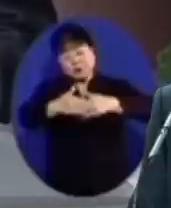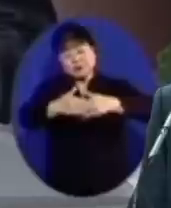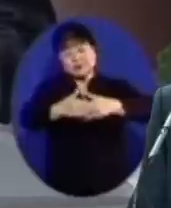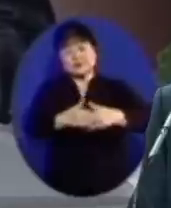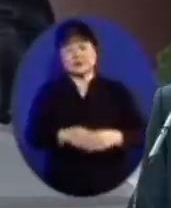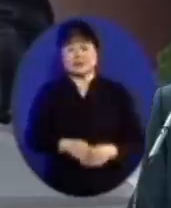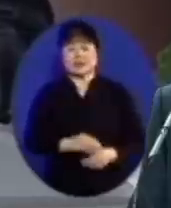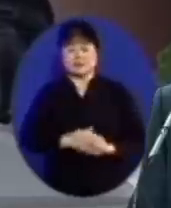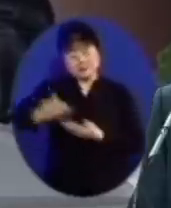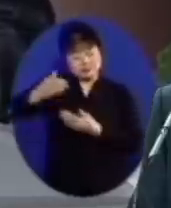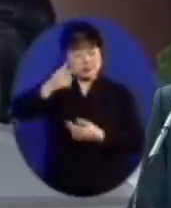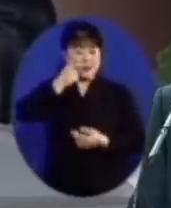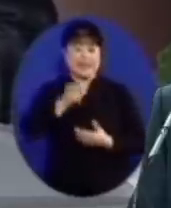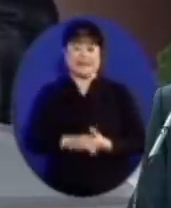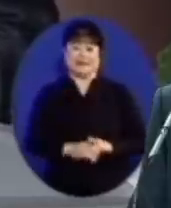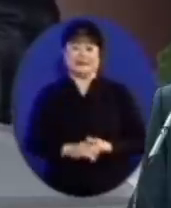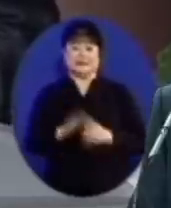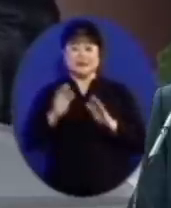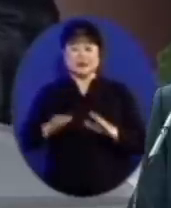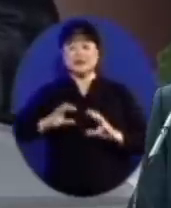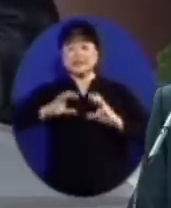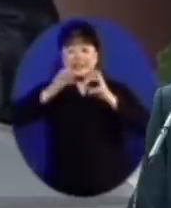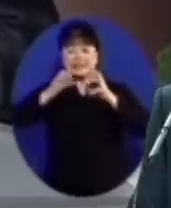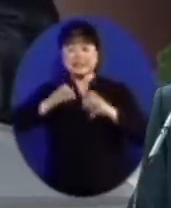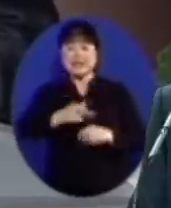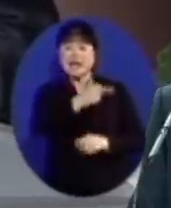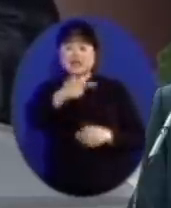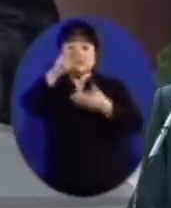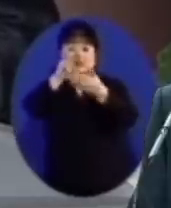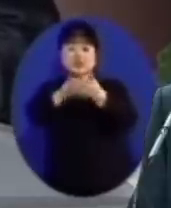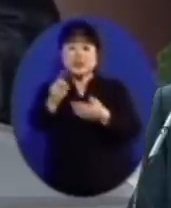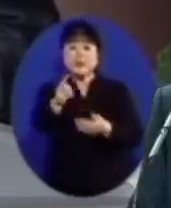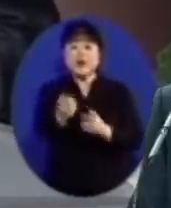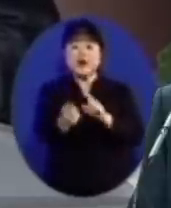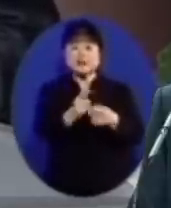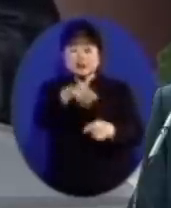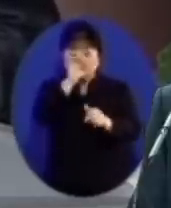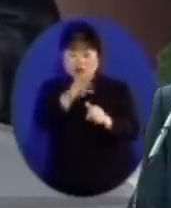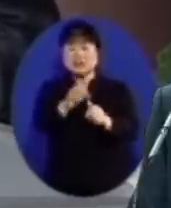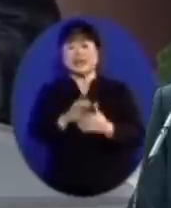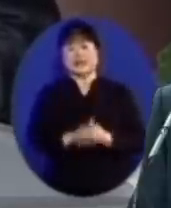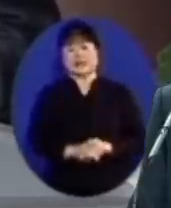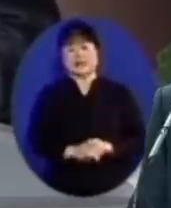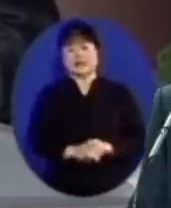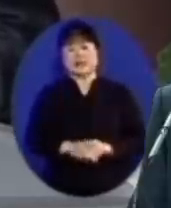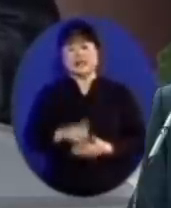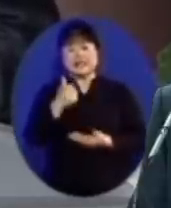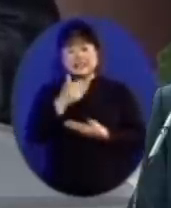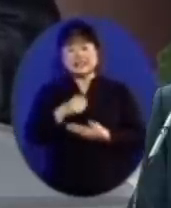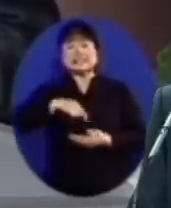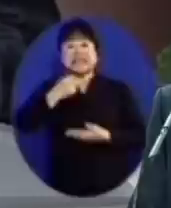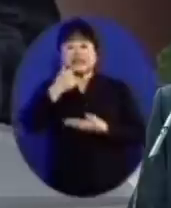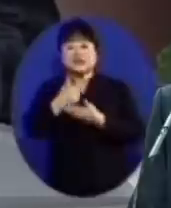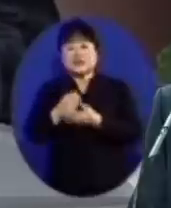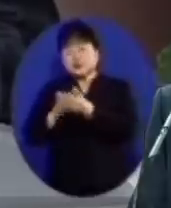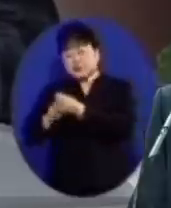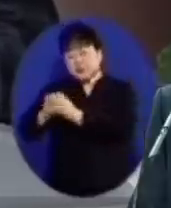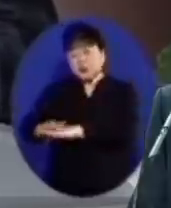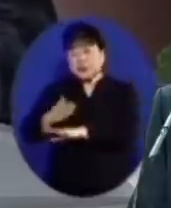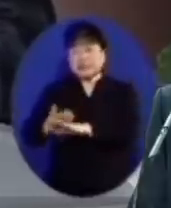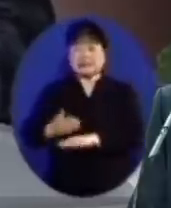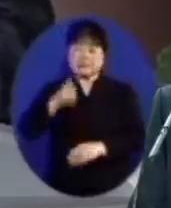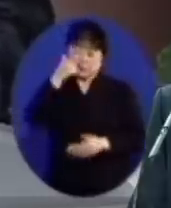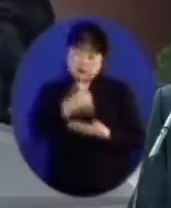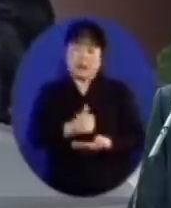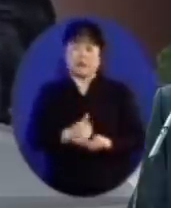우리가 밀어내는 것입니까? 오늘 이 세상의 가장 큰 문제는 서로 정죄하는 것입니다. 자기 죄는 덮어놓고 남의 죄만